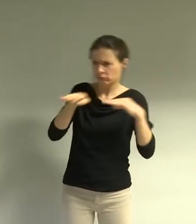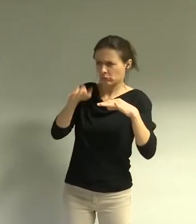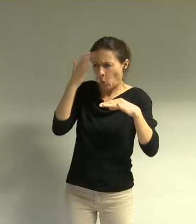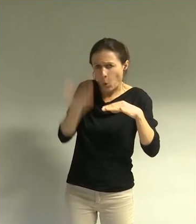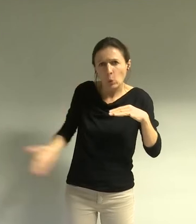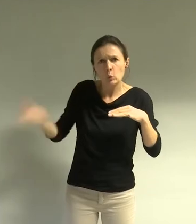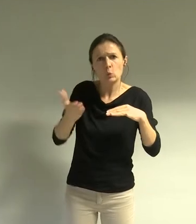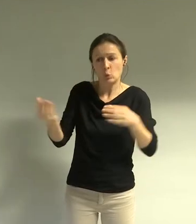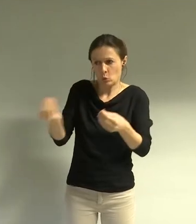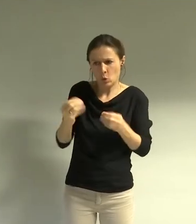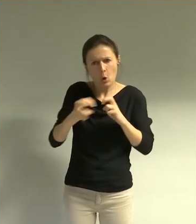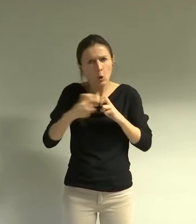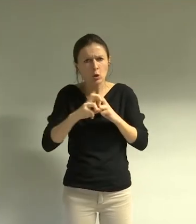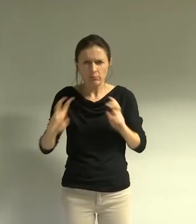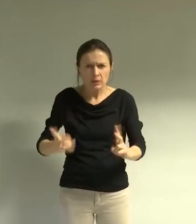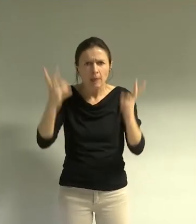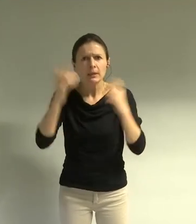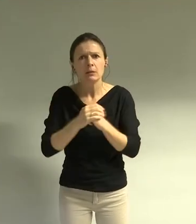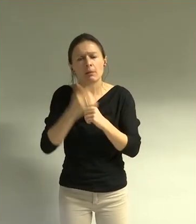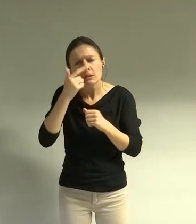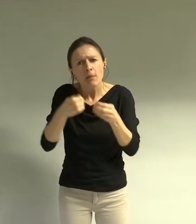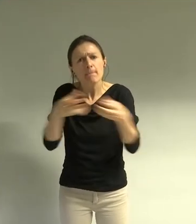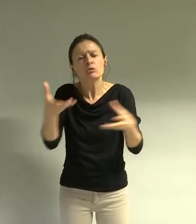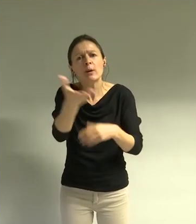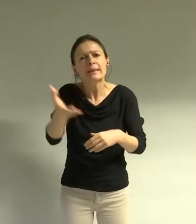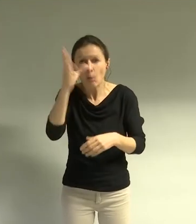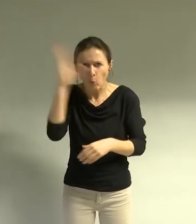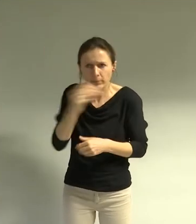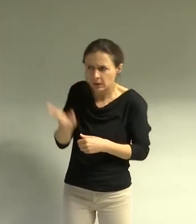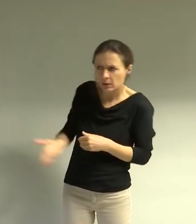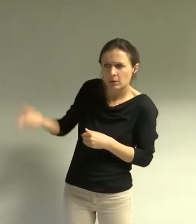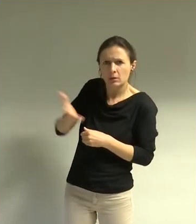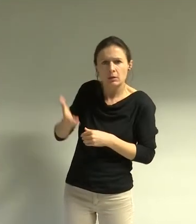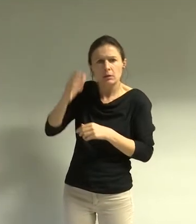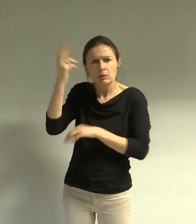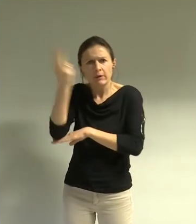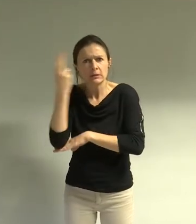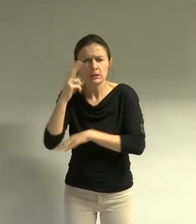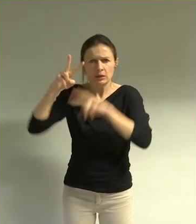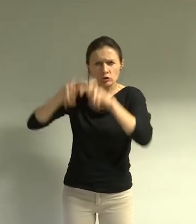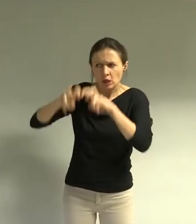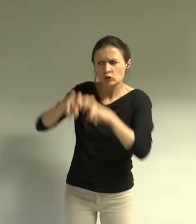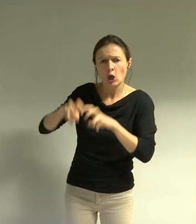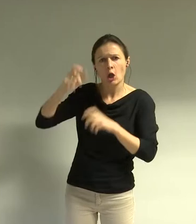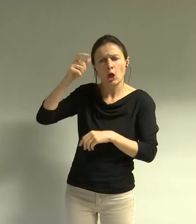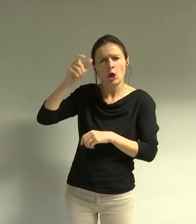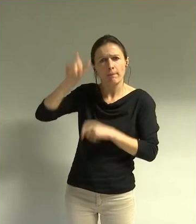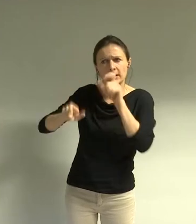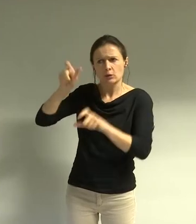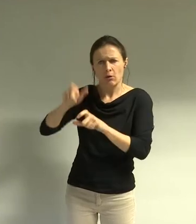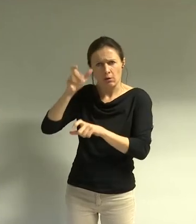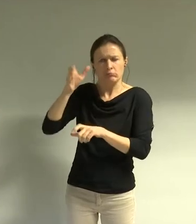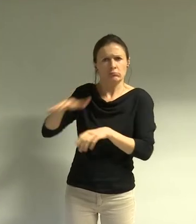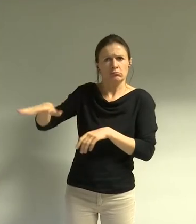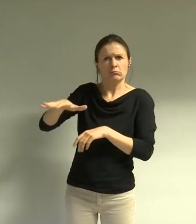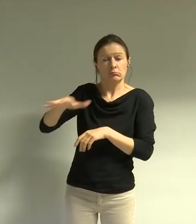tible oublié par votre majorité est exclue de cette réflexion stratégique sur notre futur commun est ce monsieur le maire un simple